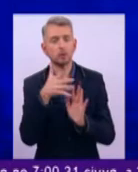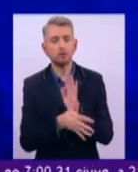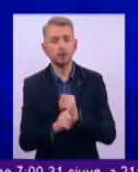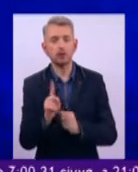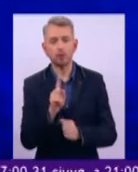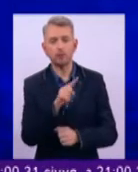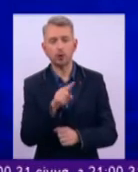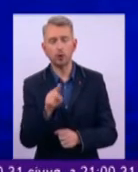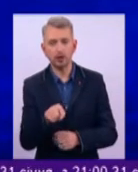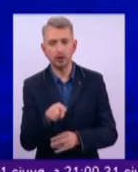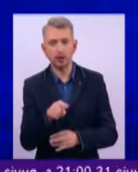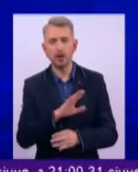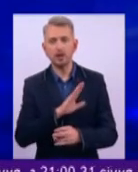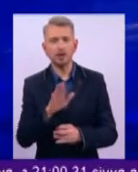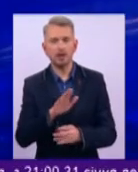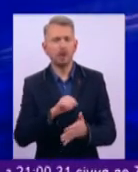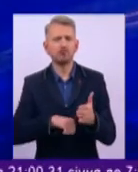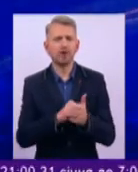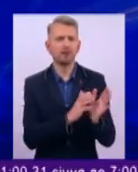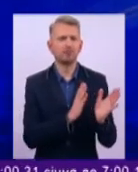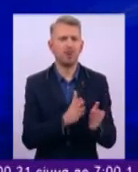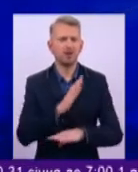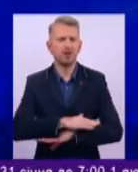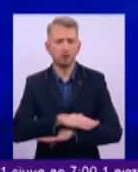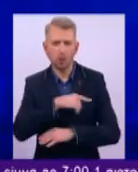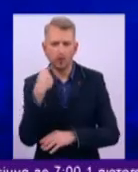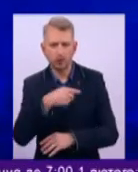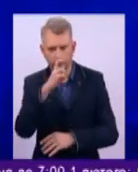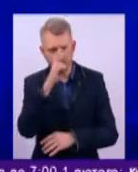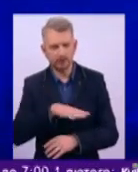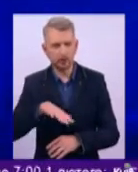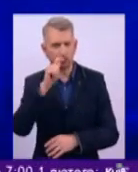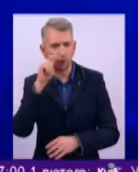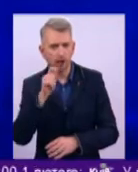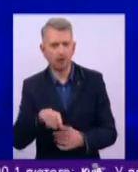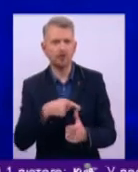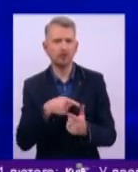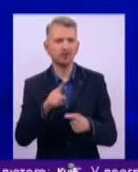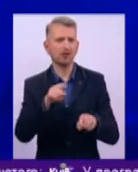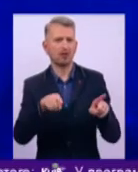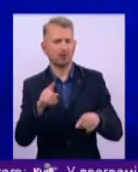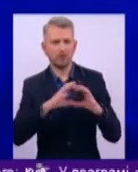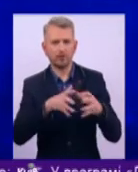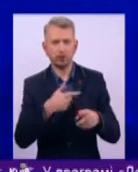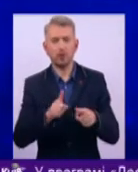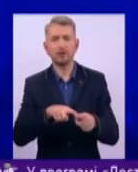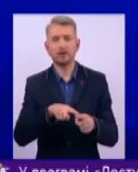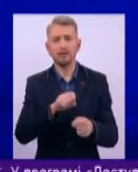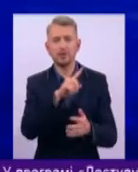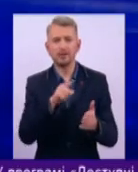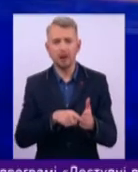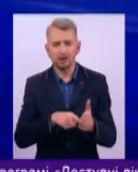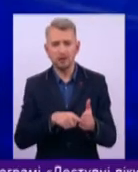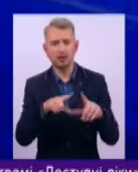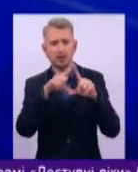що вони не через поведінку Російської Федерації на території України чи де-інде по світу. Це саме питання